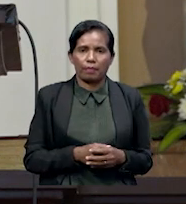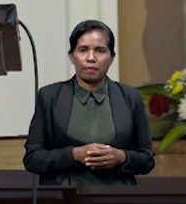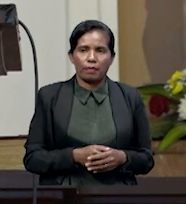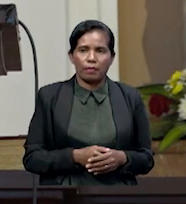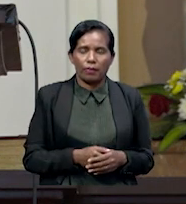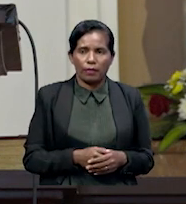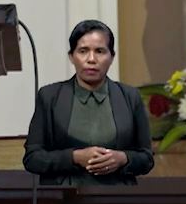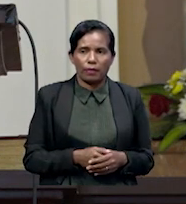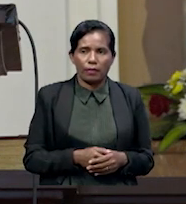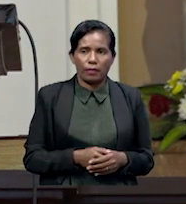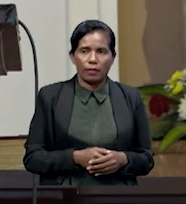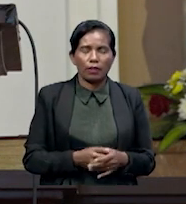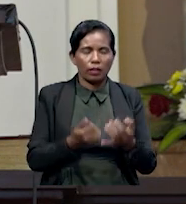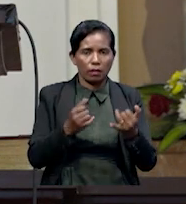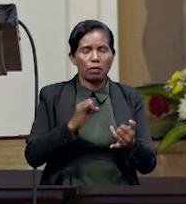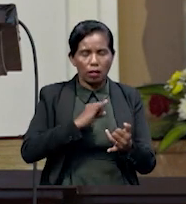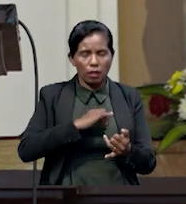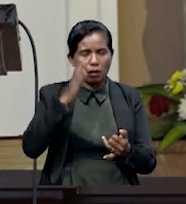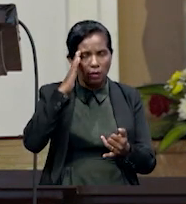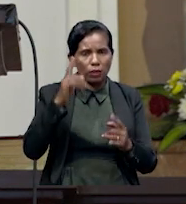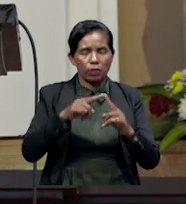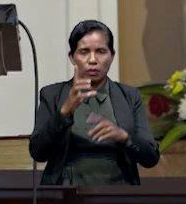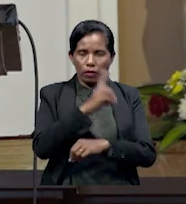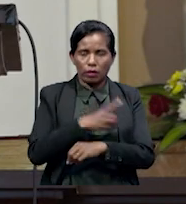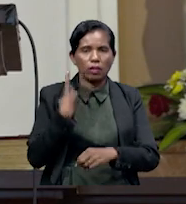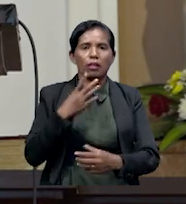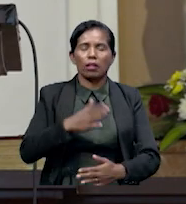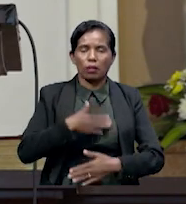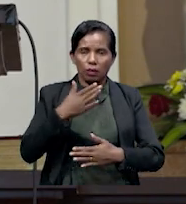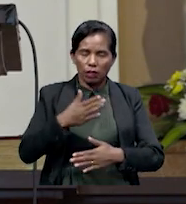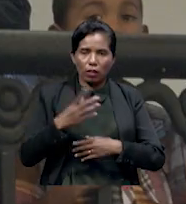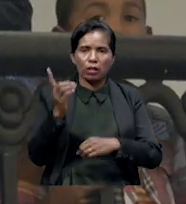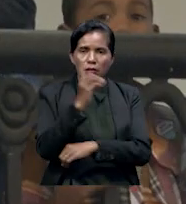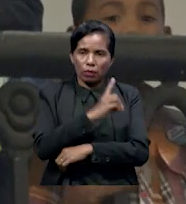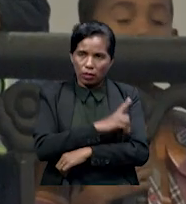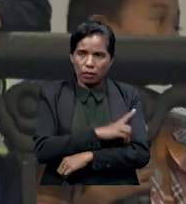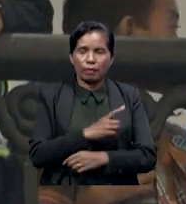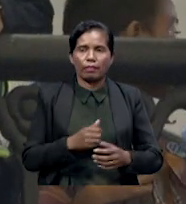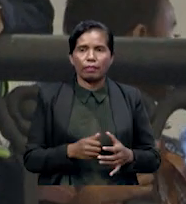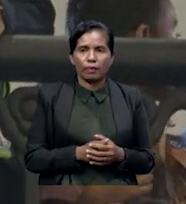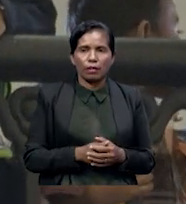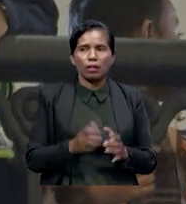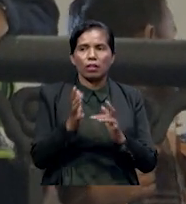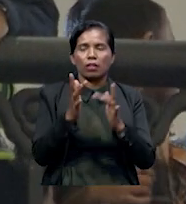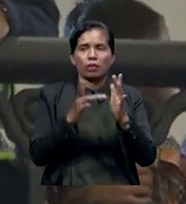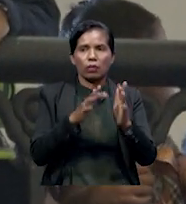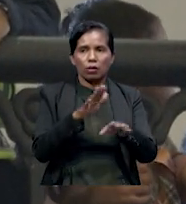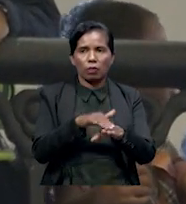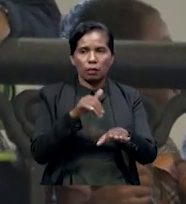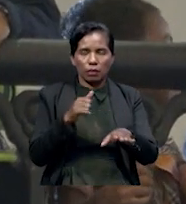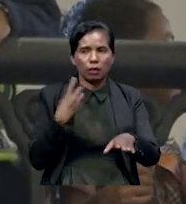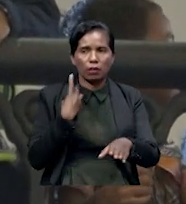Ne doni, ita ne maka hanoi ohin, ita ne solo klorong ita ne ninia ne, Jesus convida ita to